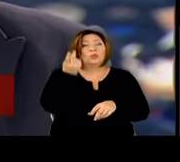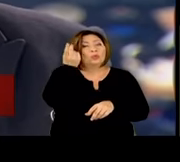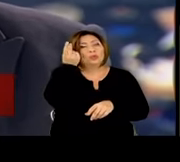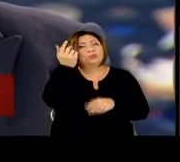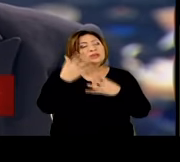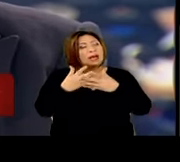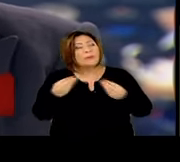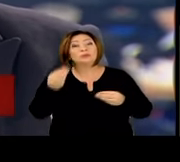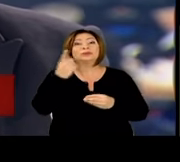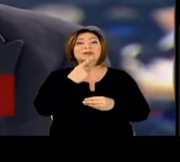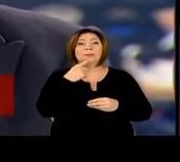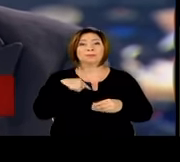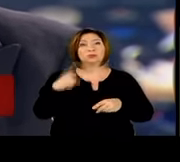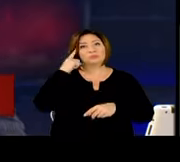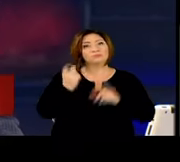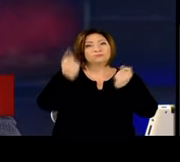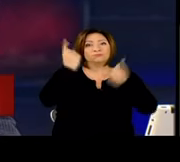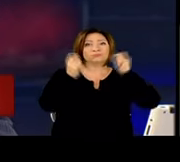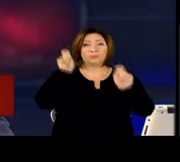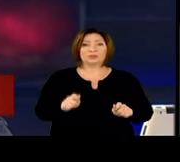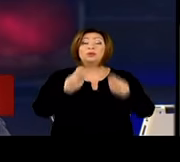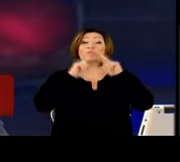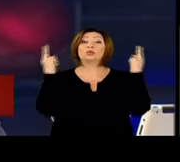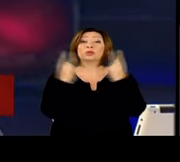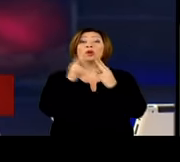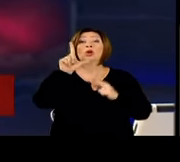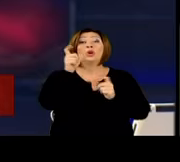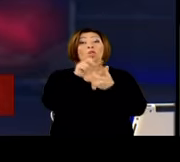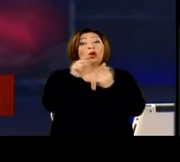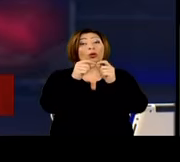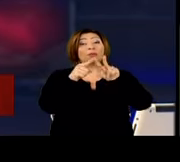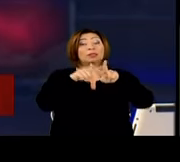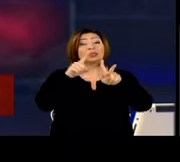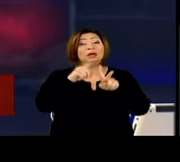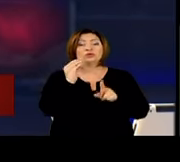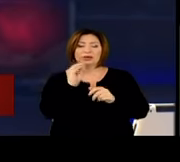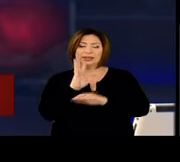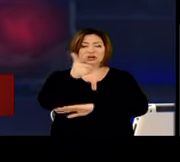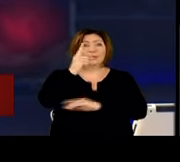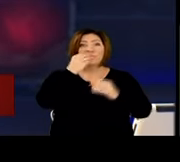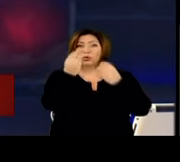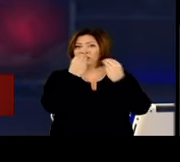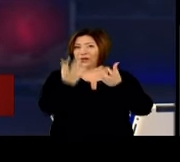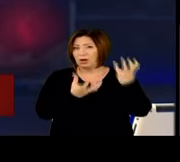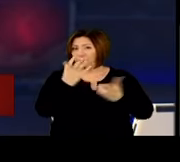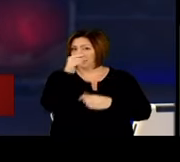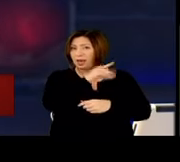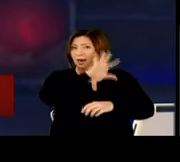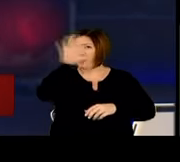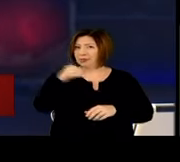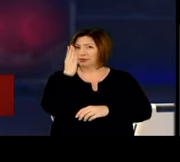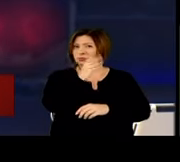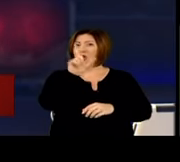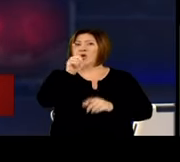unutulmuş tatları dahi biz burada canlandırdık. Bütün dünyada Lübnan mutfağı çok geçerli bir mutfaktır. Doğrudur. Efendim her yerde gidersiniz